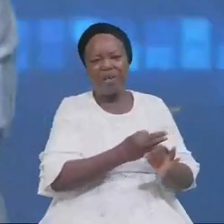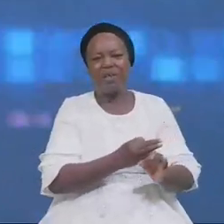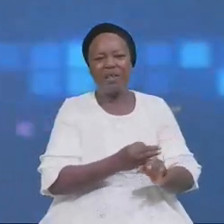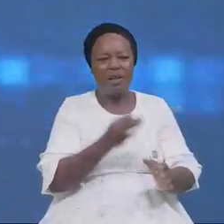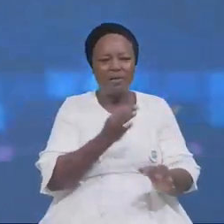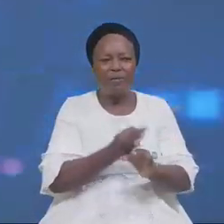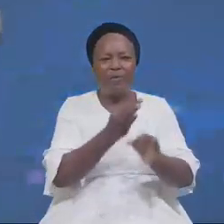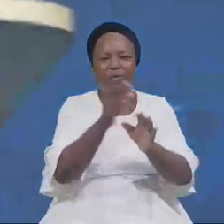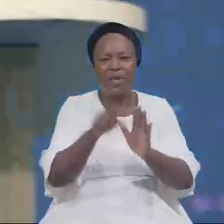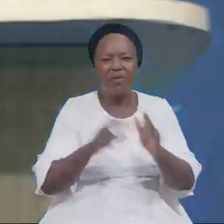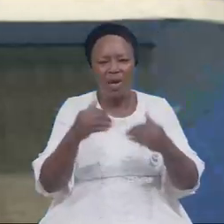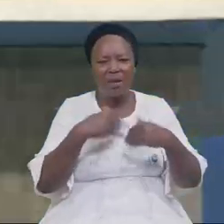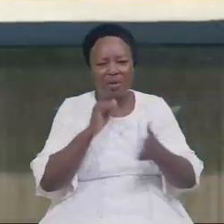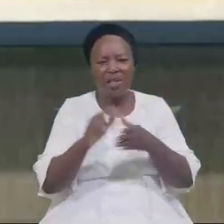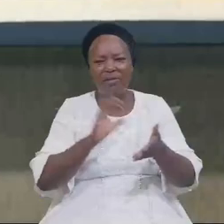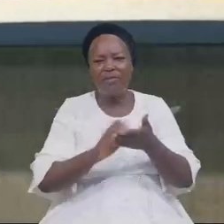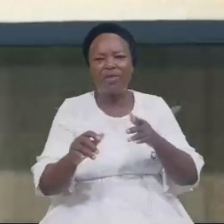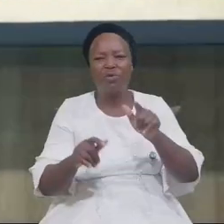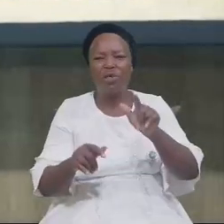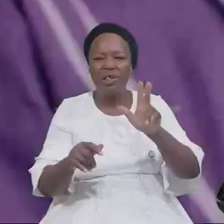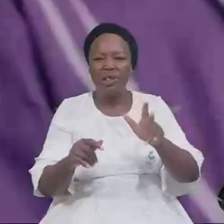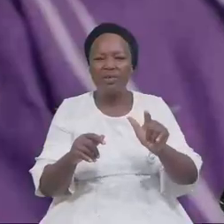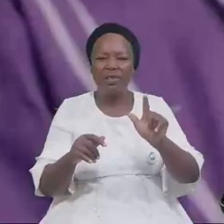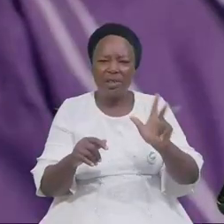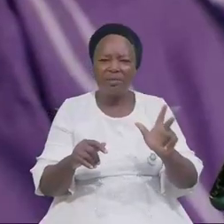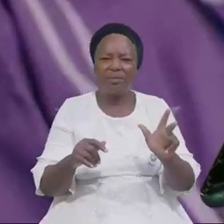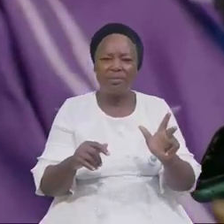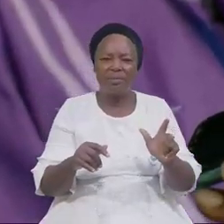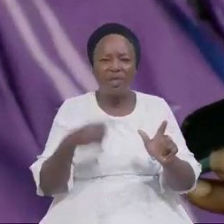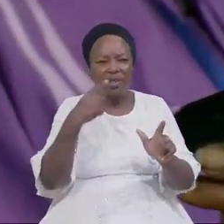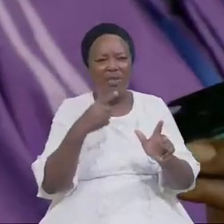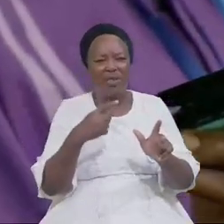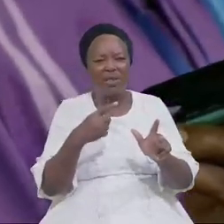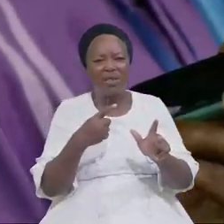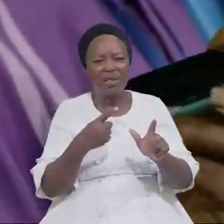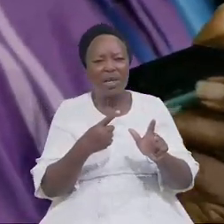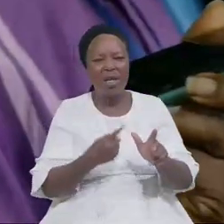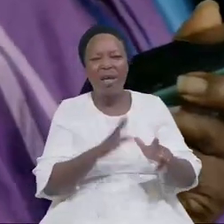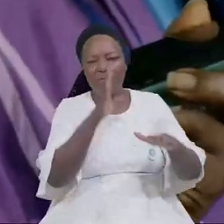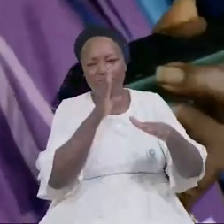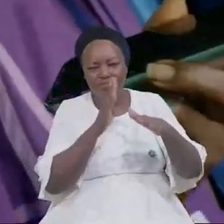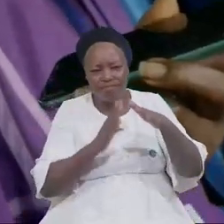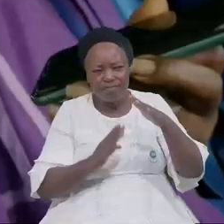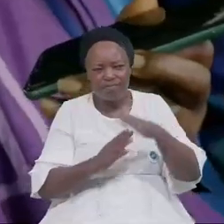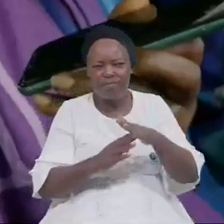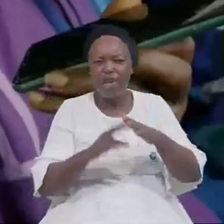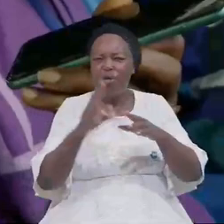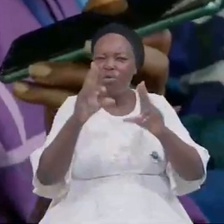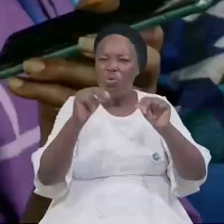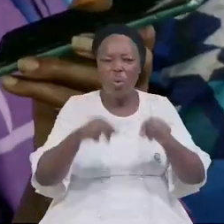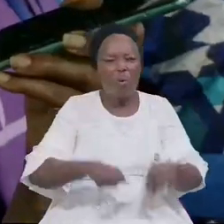béni envers les gens. Il y a la fidélité ou la foi. Et aussi la douceur. Alors il n'y a plus